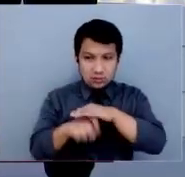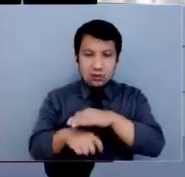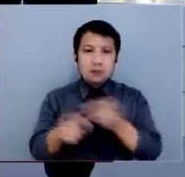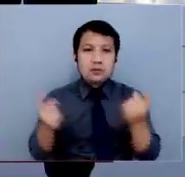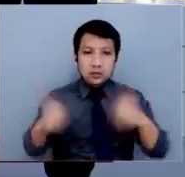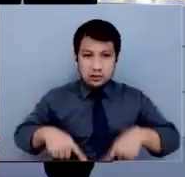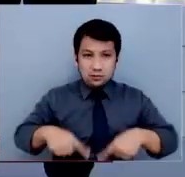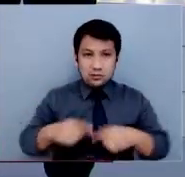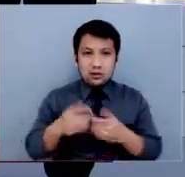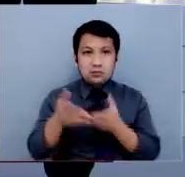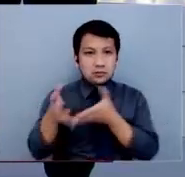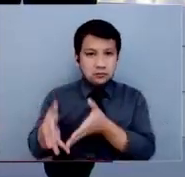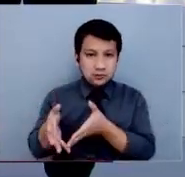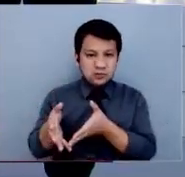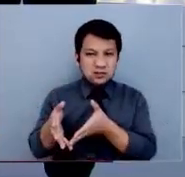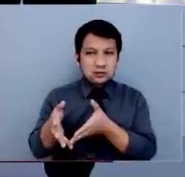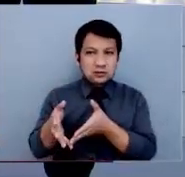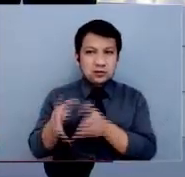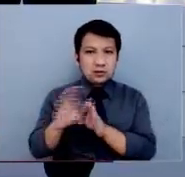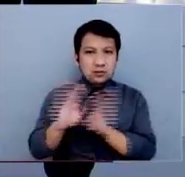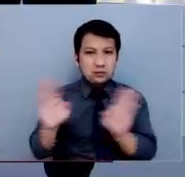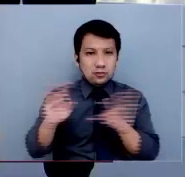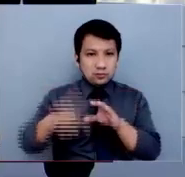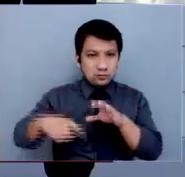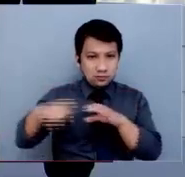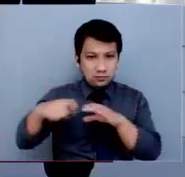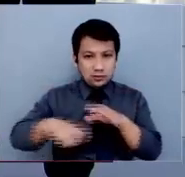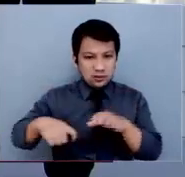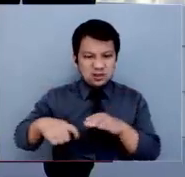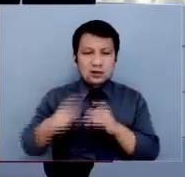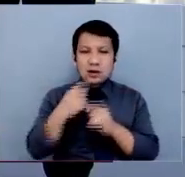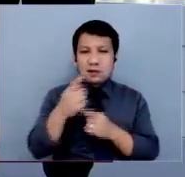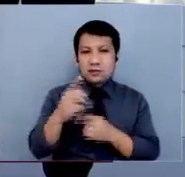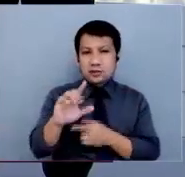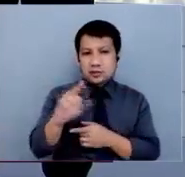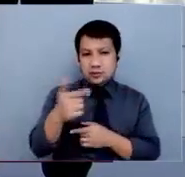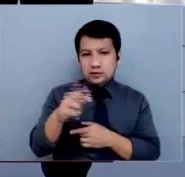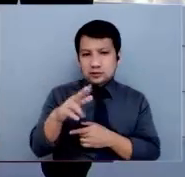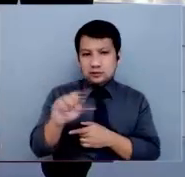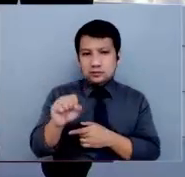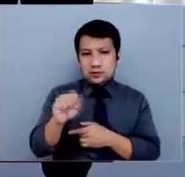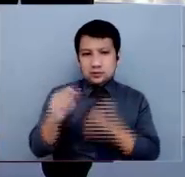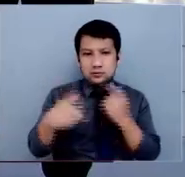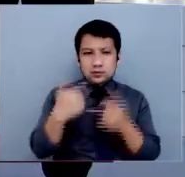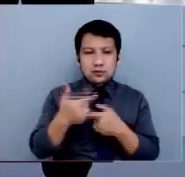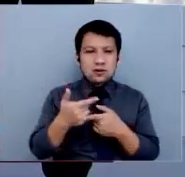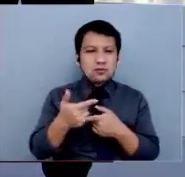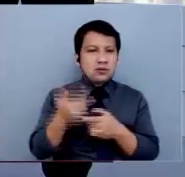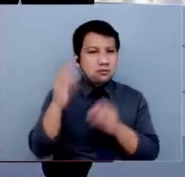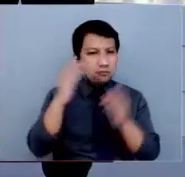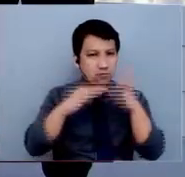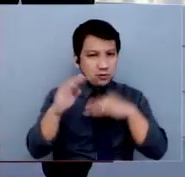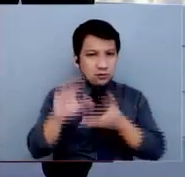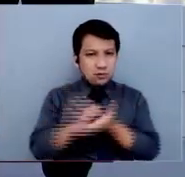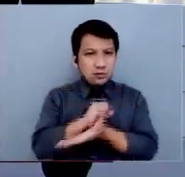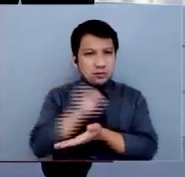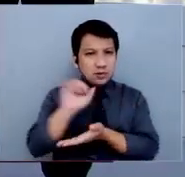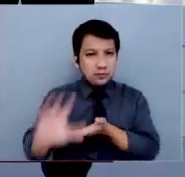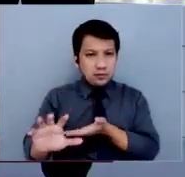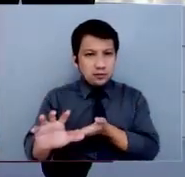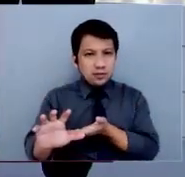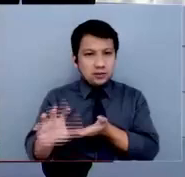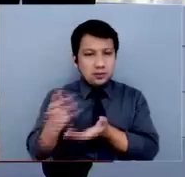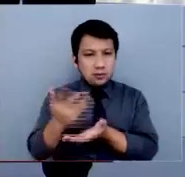ng napabayaan na open pit mining. Ayon din po sa Greenpeace International, problema ang disposal ng mga mining